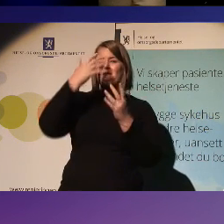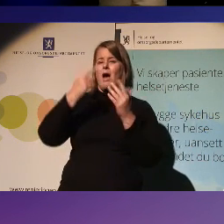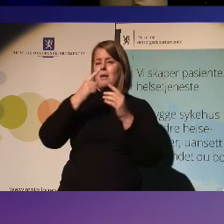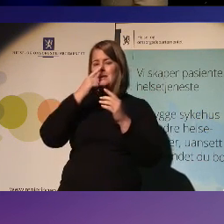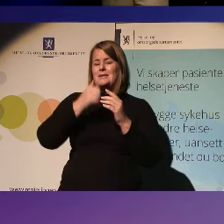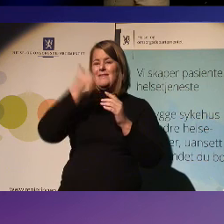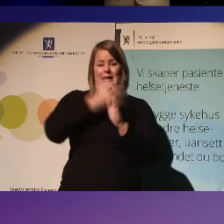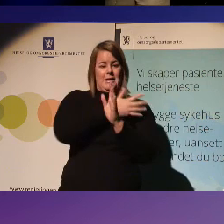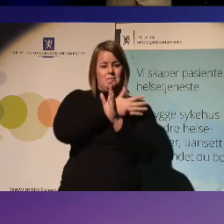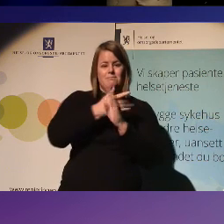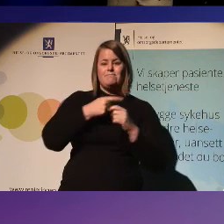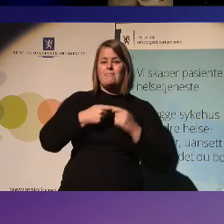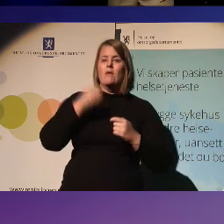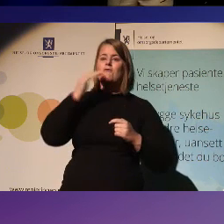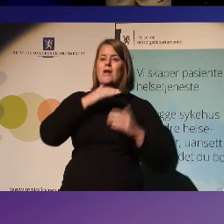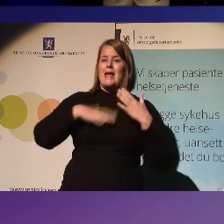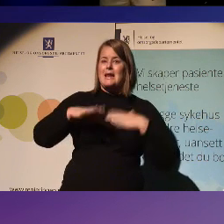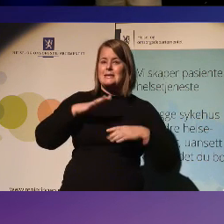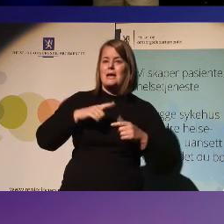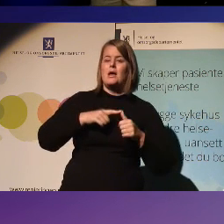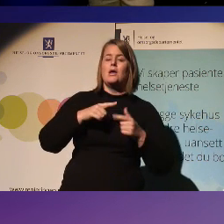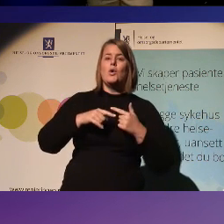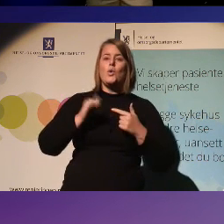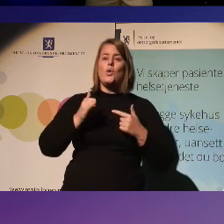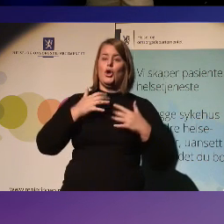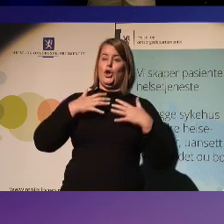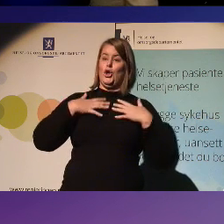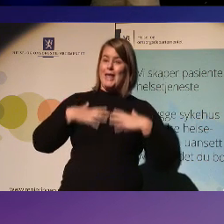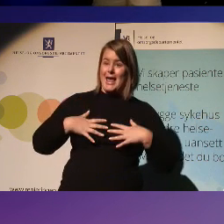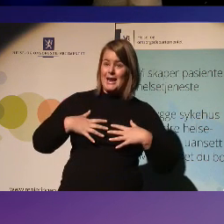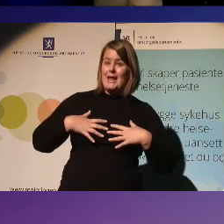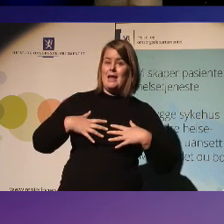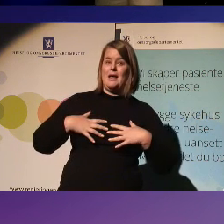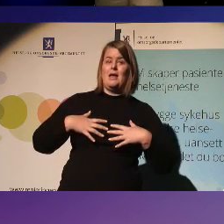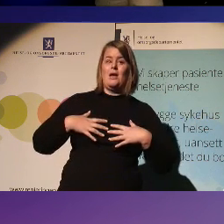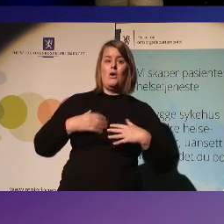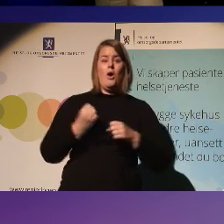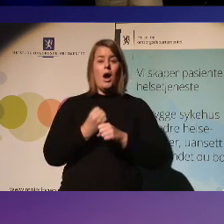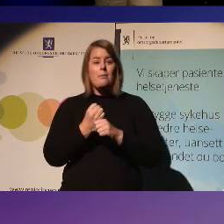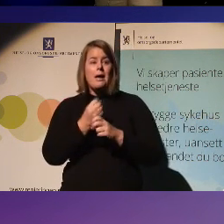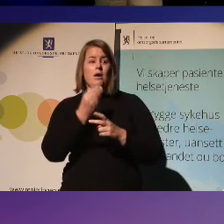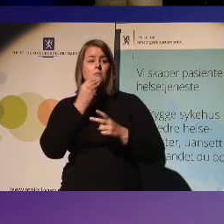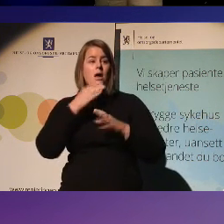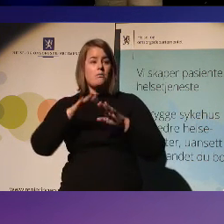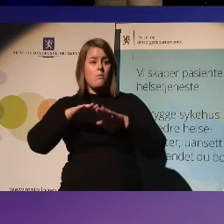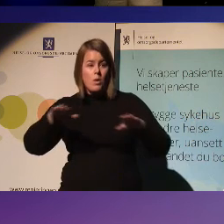folkehelsa. Hygiene og varmehus og arbeid og mat på bordet.